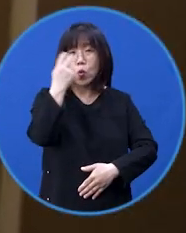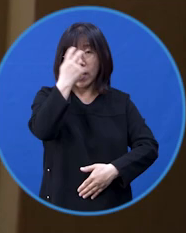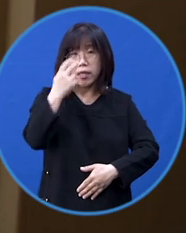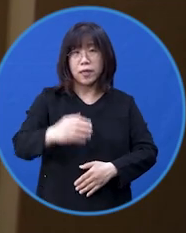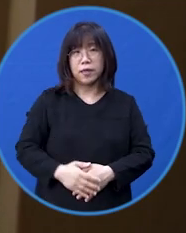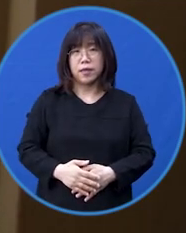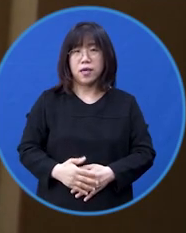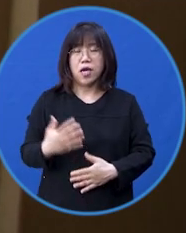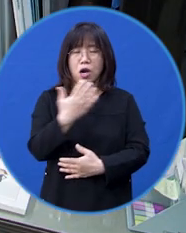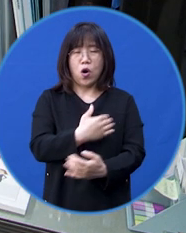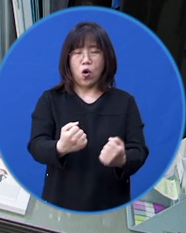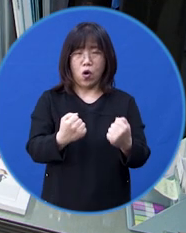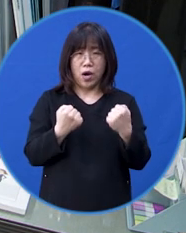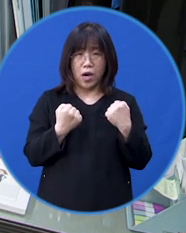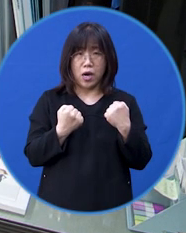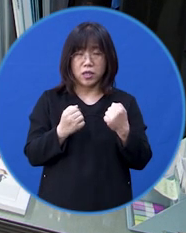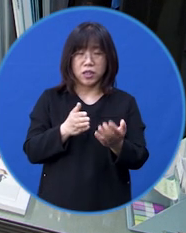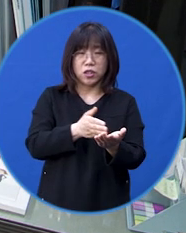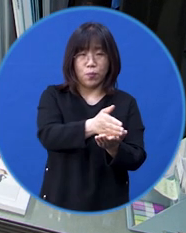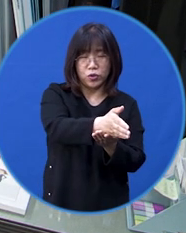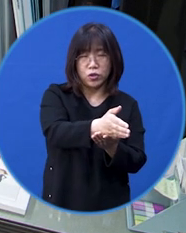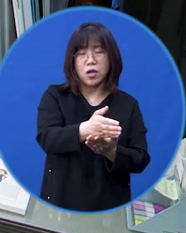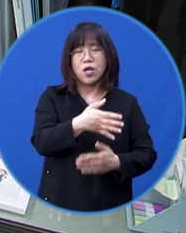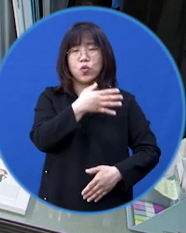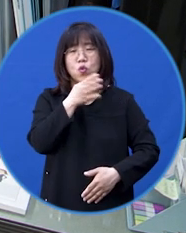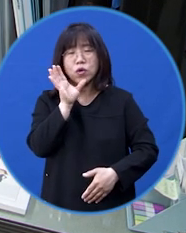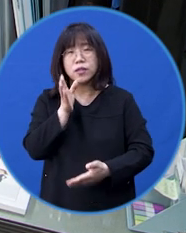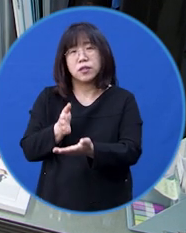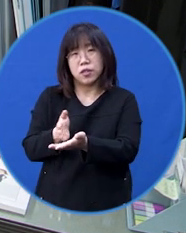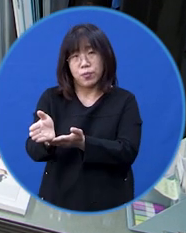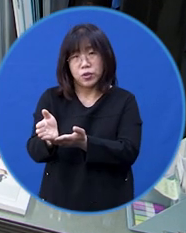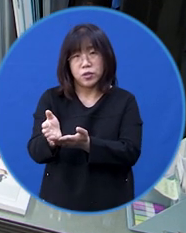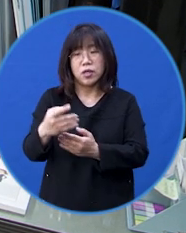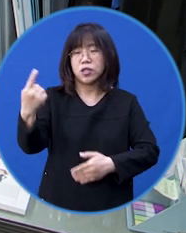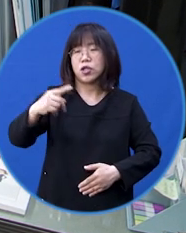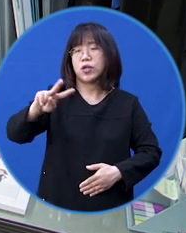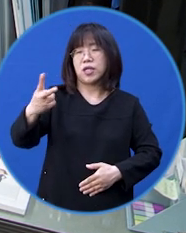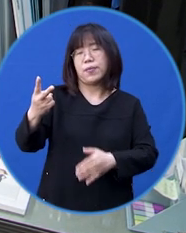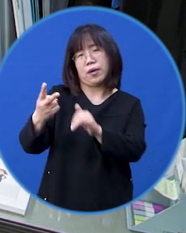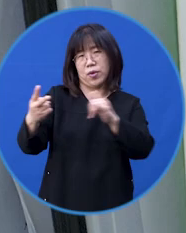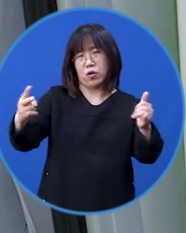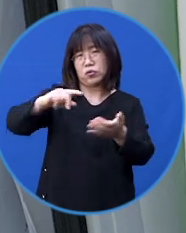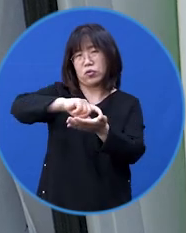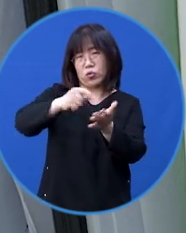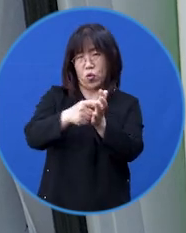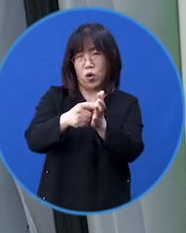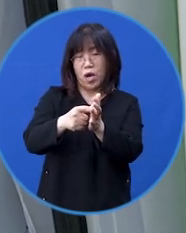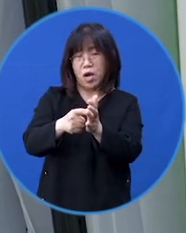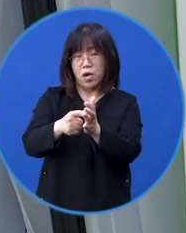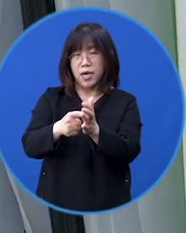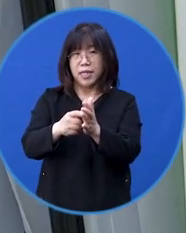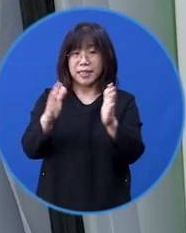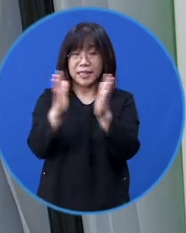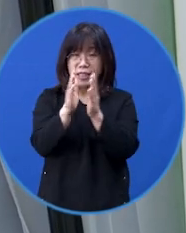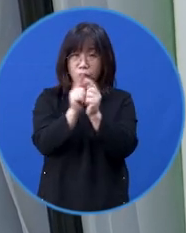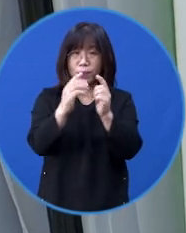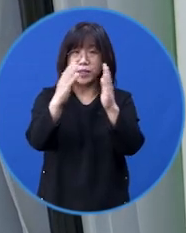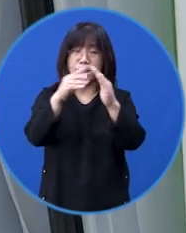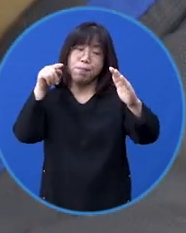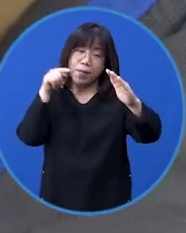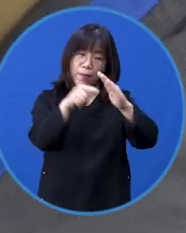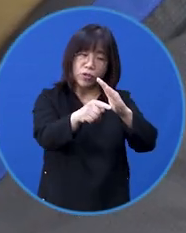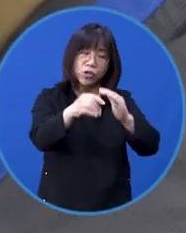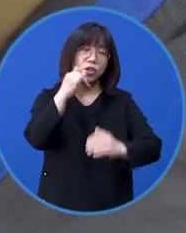나섭니다. 건강보건 전문인력, 어르신 돌보미 등 1,200여 명의 재난도우미가 취약계층을